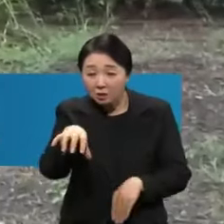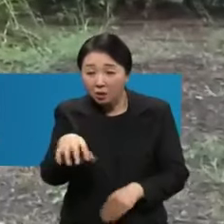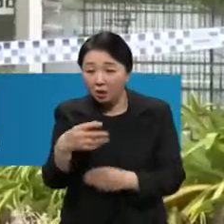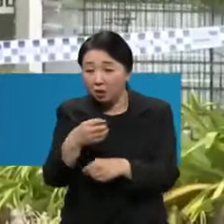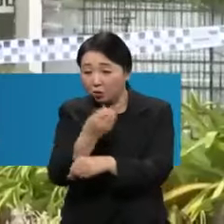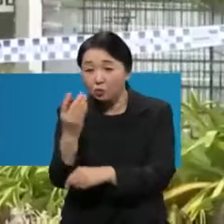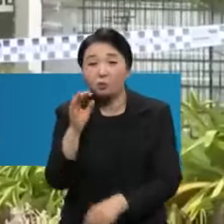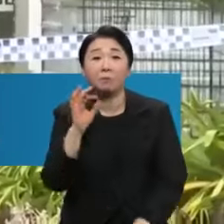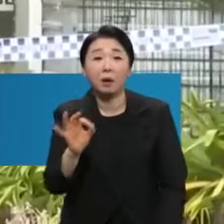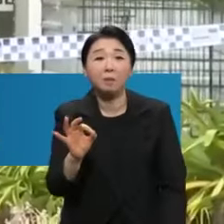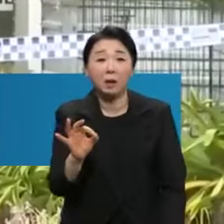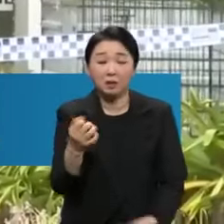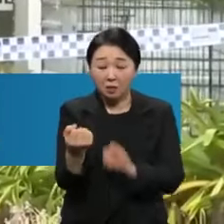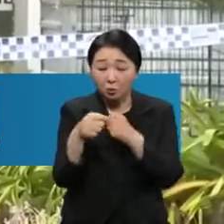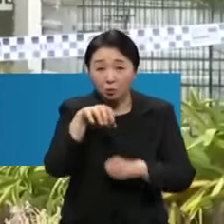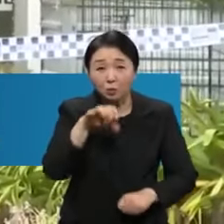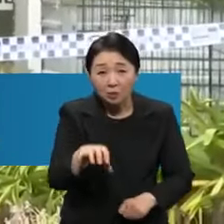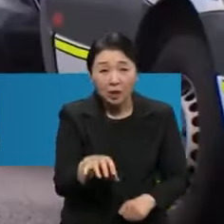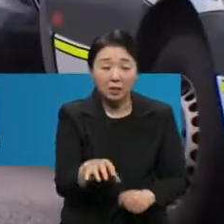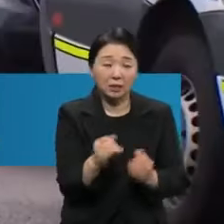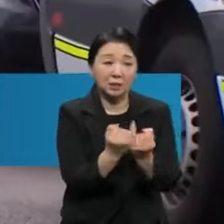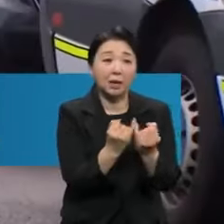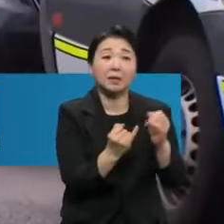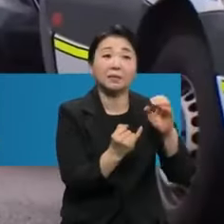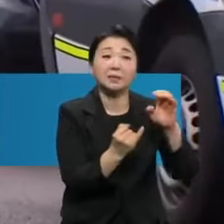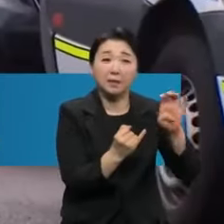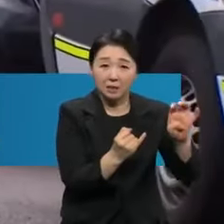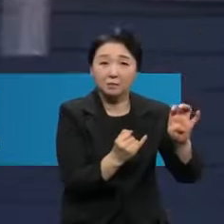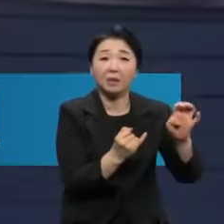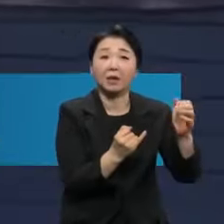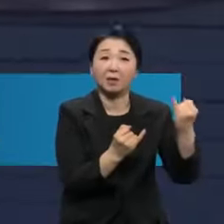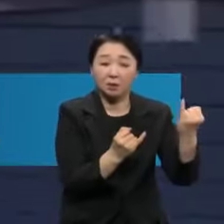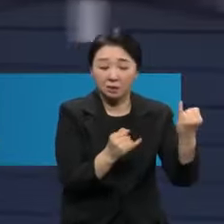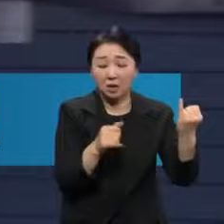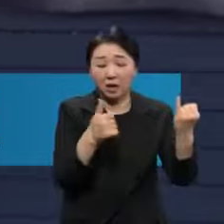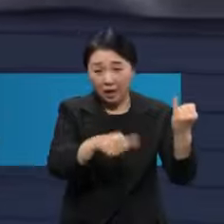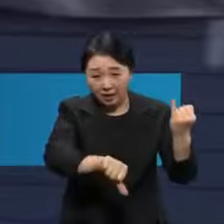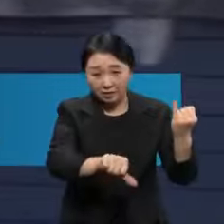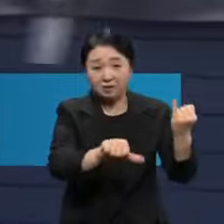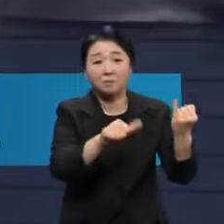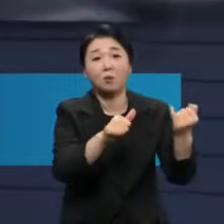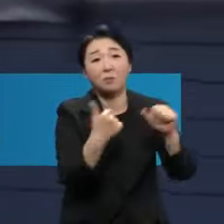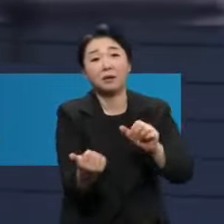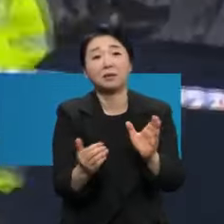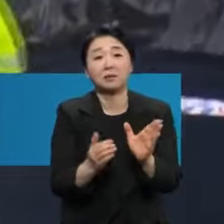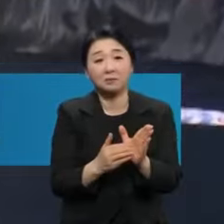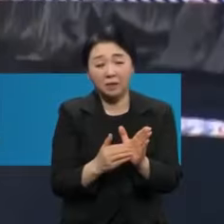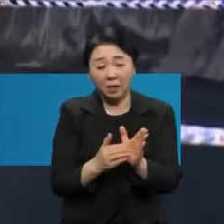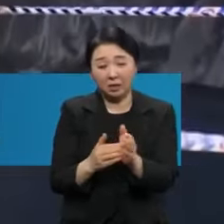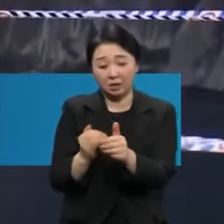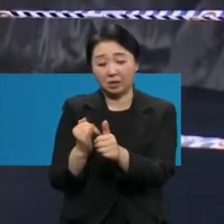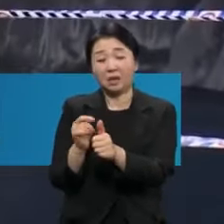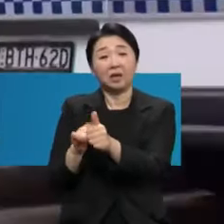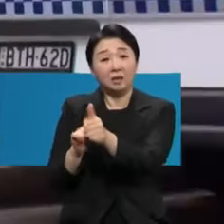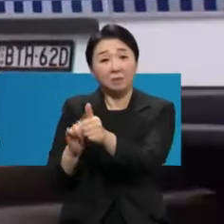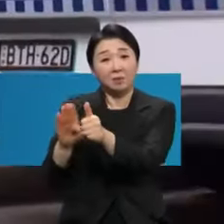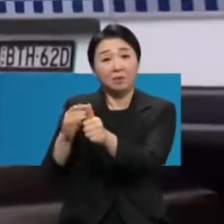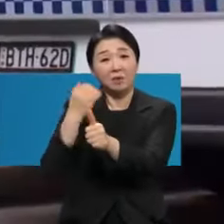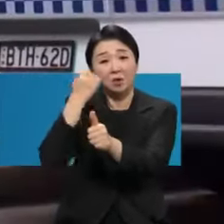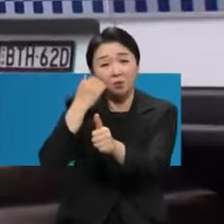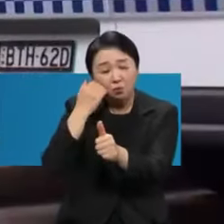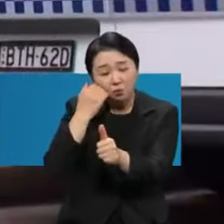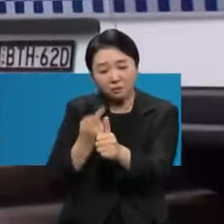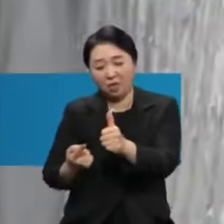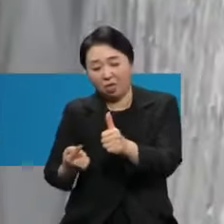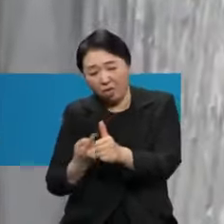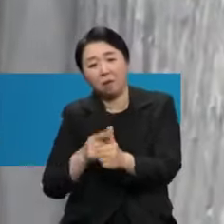태권 도장에서 40대 여성 a 씨와 a 씨의 아들 시신이 발견됐고 씨의 남편인 30대 B 씨는 집에서 흉기에 찔려